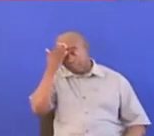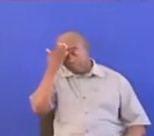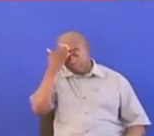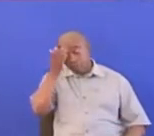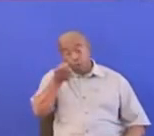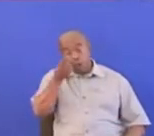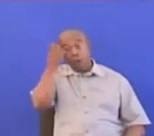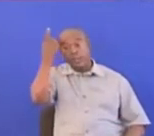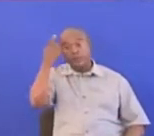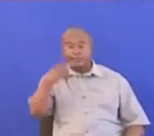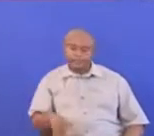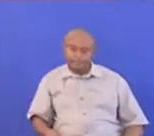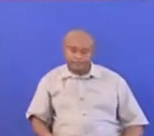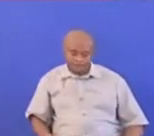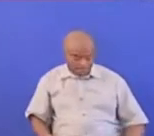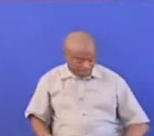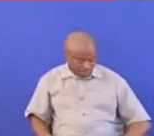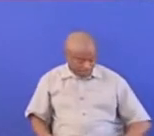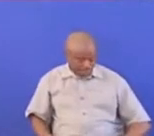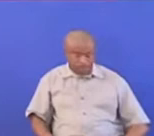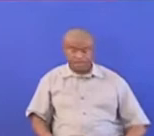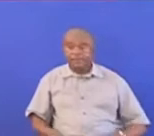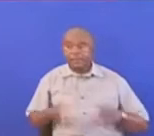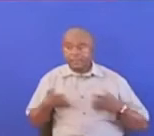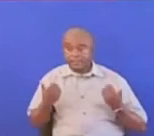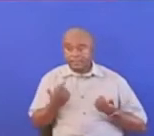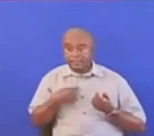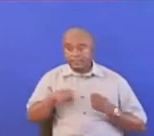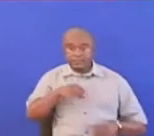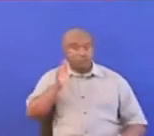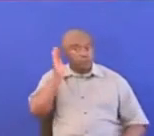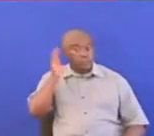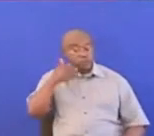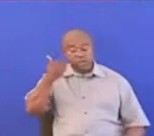waweze kuelewa. Lakini kama ambavyo tumesikia, kuna